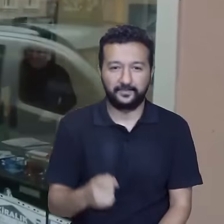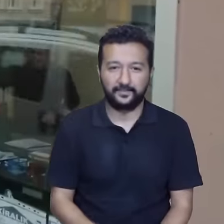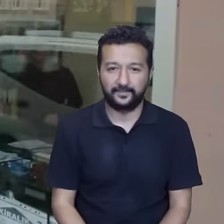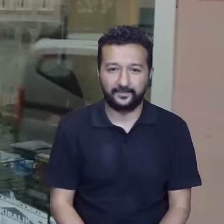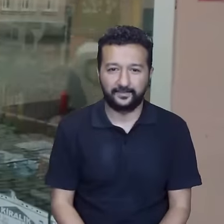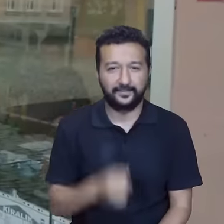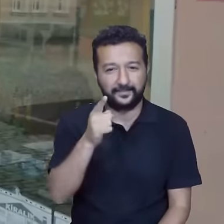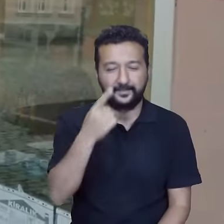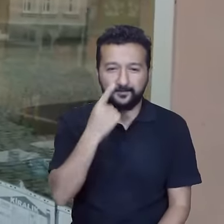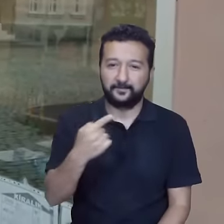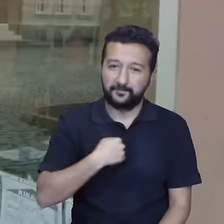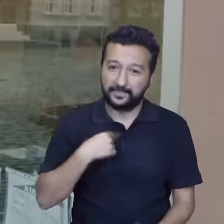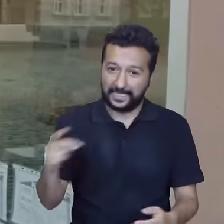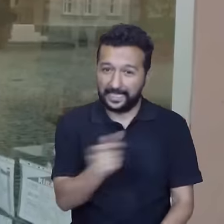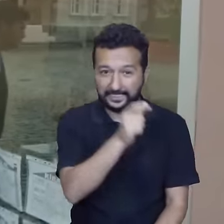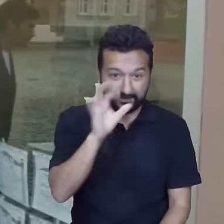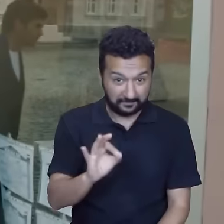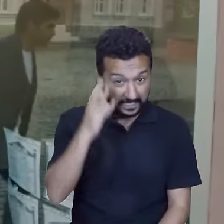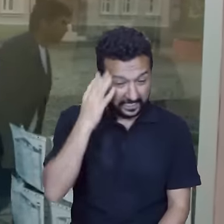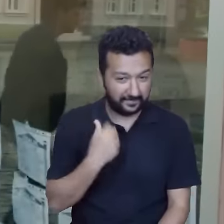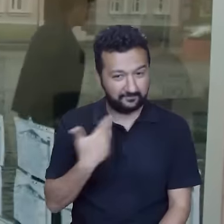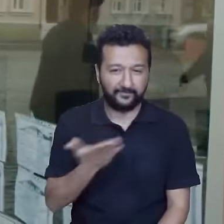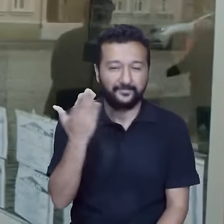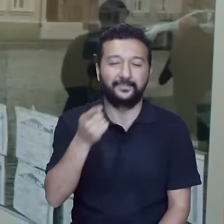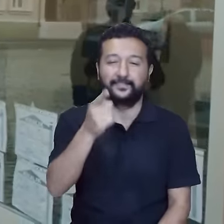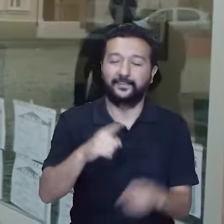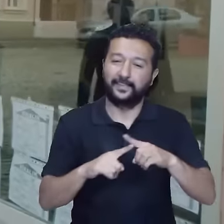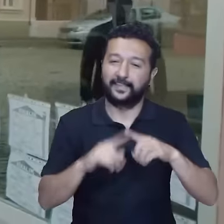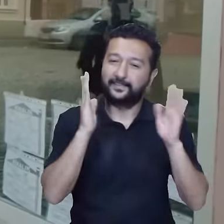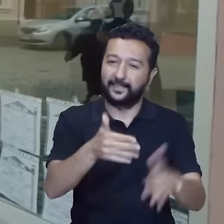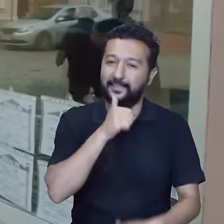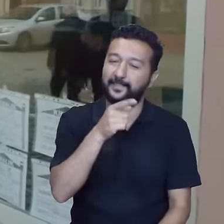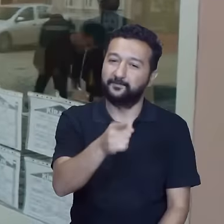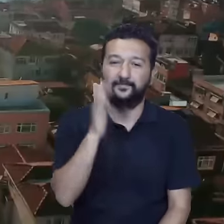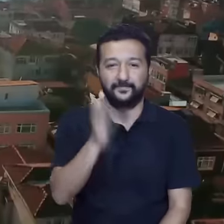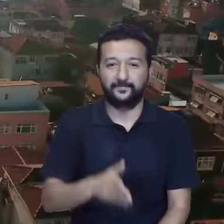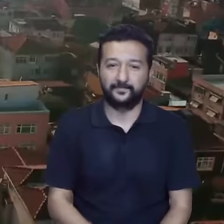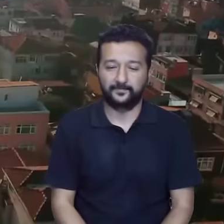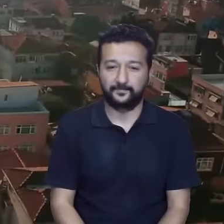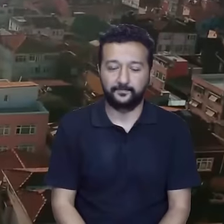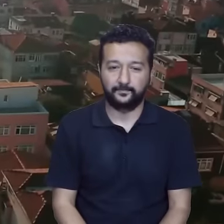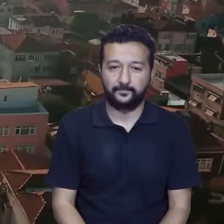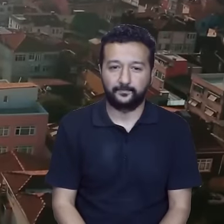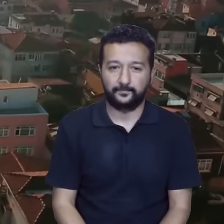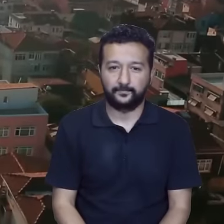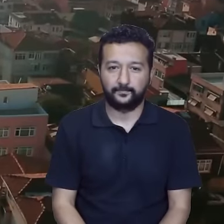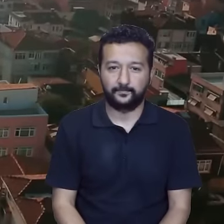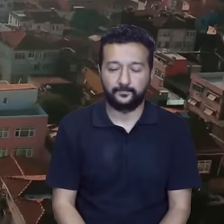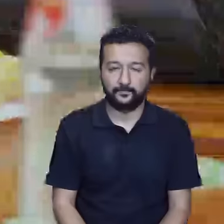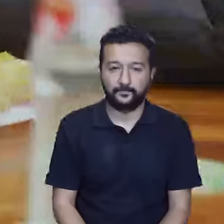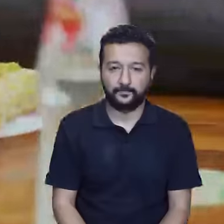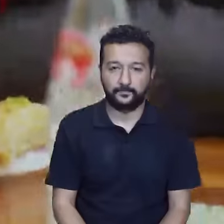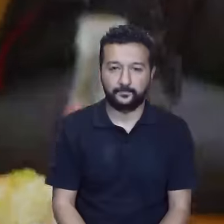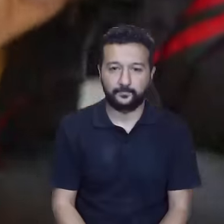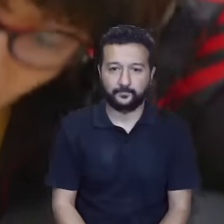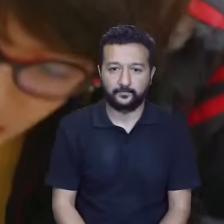İmalı sırtıyor. Ulan bizden kaçar mı oğlum? Ulan Tarık ne adamsın ya. Mahallenin denize çıkan sokaklarının